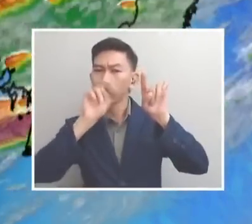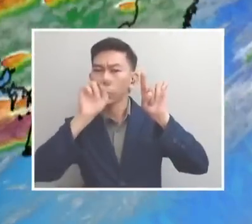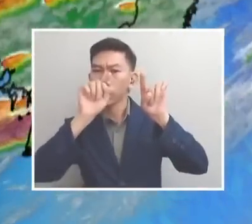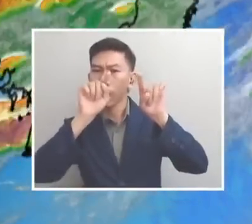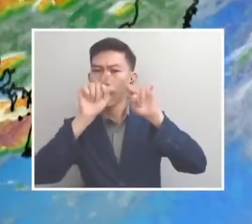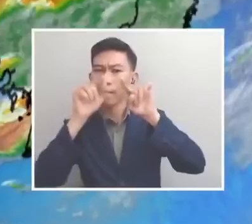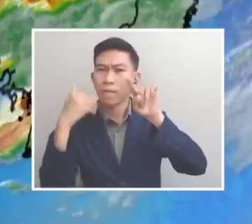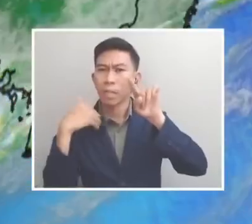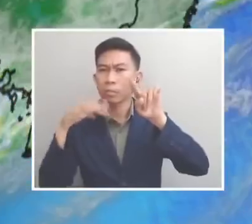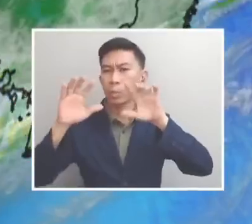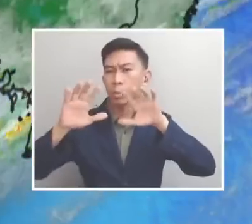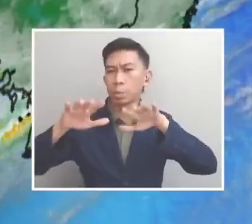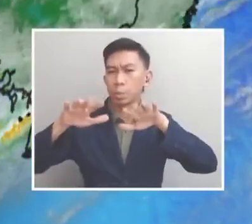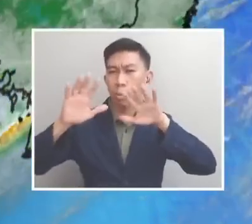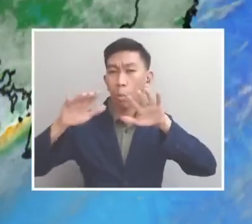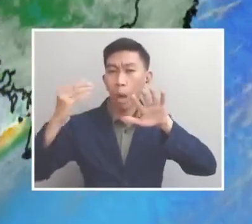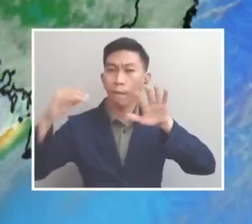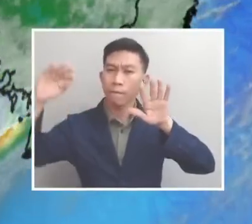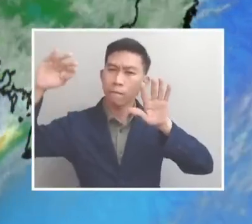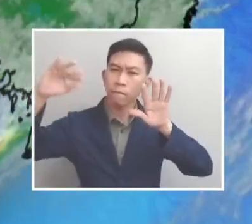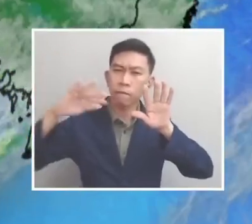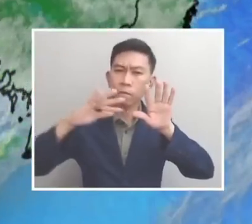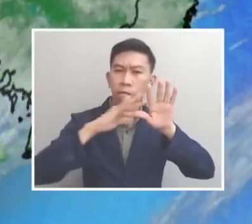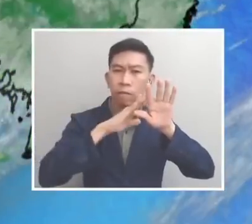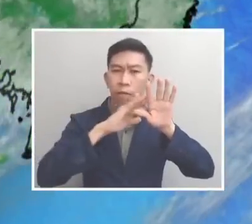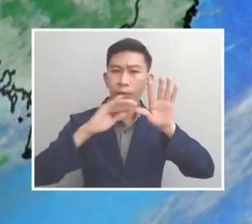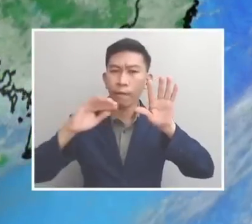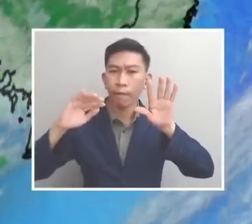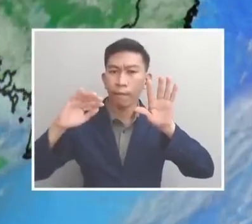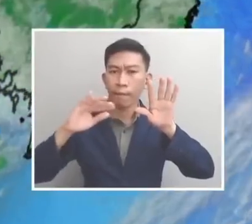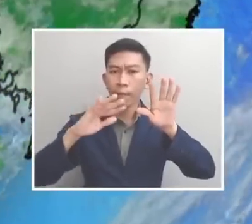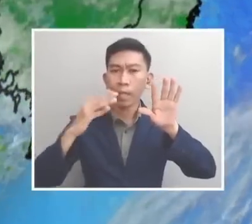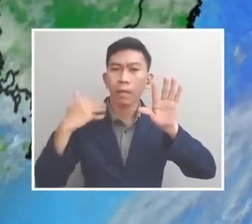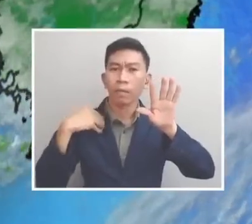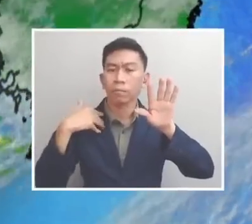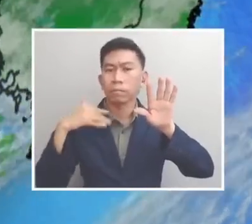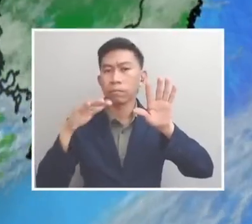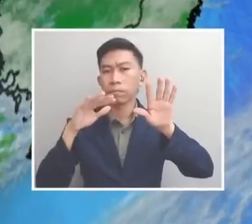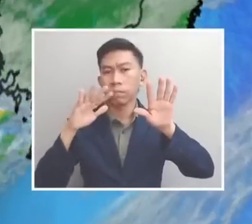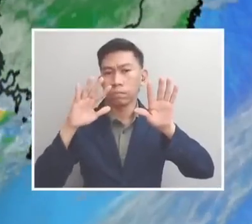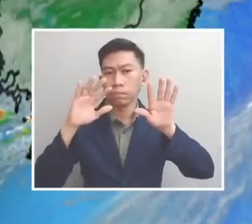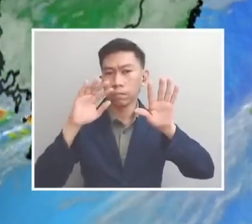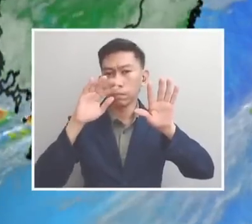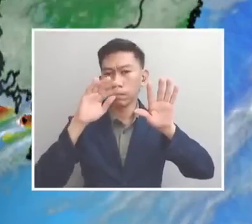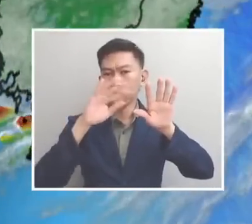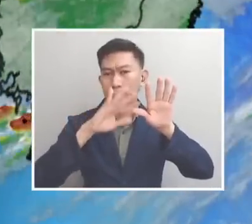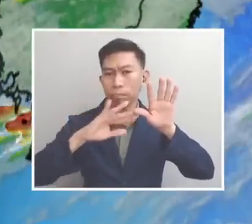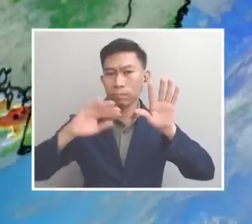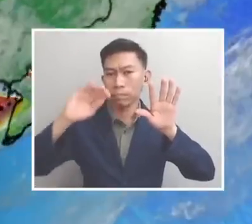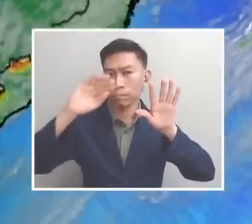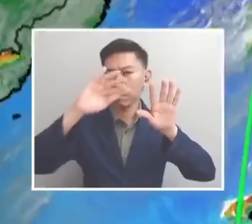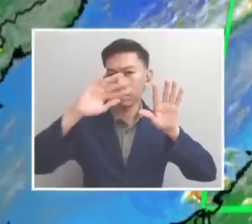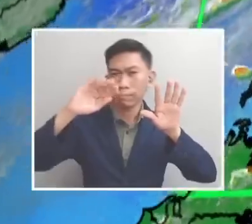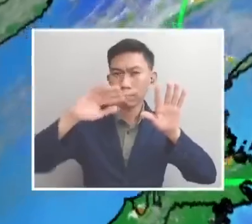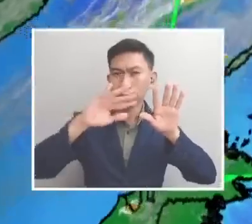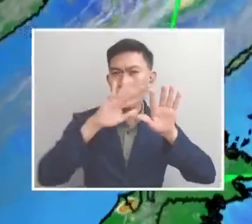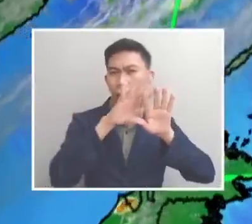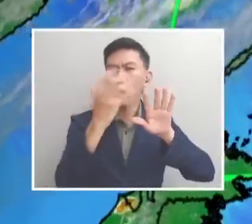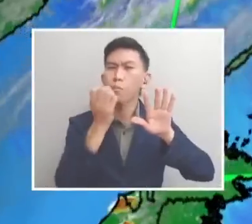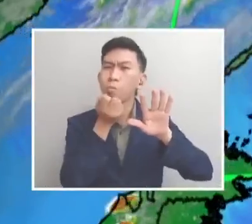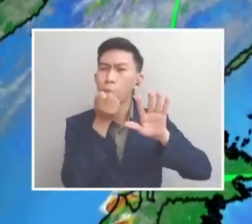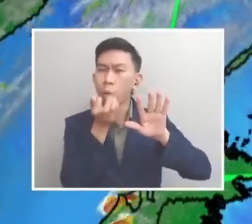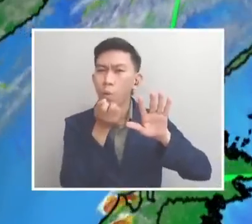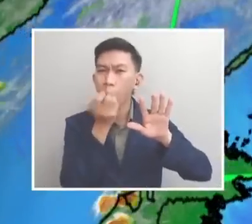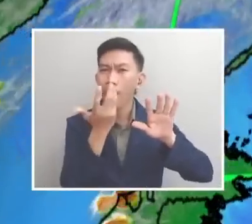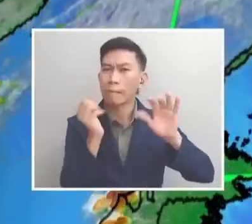ng habagat. Hinihila ito ng frontal system kung saan nagtatagpo ang mainit at malamig na hangin. Samantala, may binabantayan namang kumpul